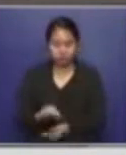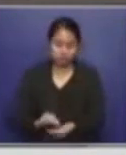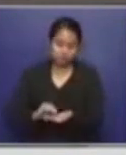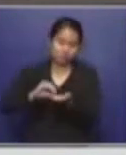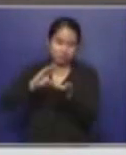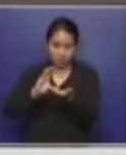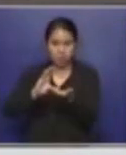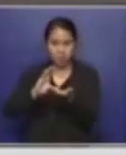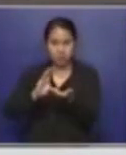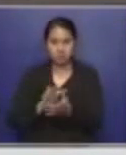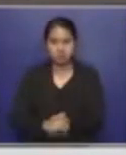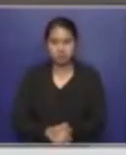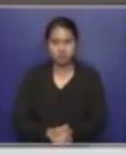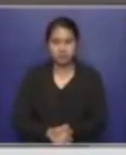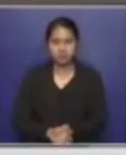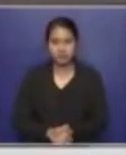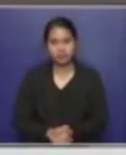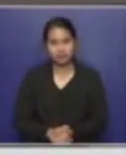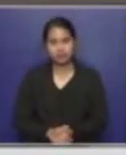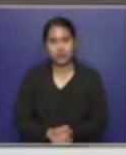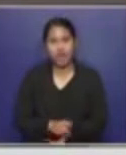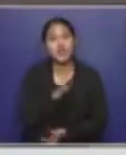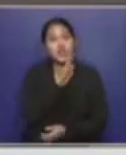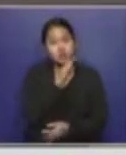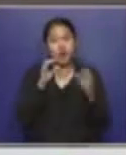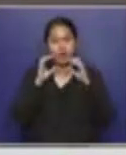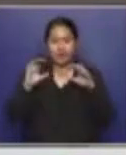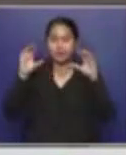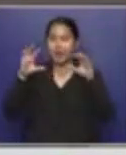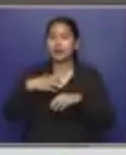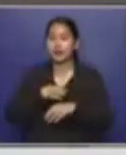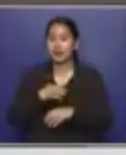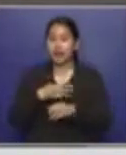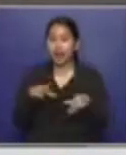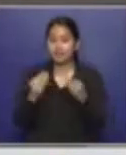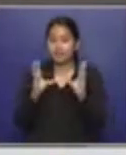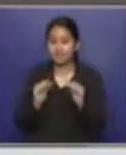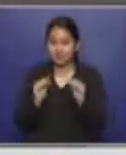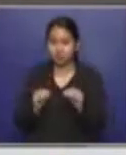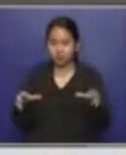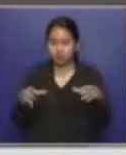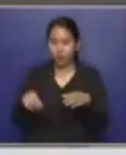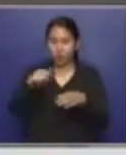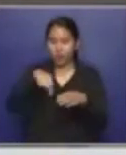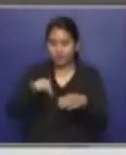ายคณะรัฐบาลนะครับจะใช้สภาแห่งนี้อนุมัติเพียงกรอบวงเ